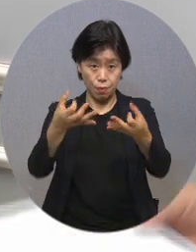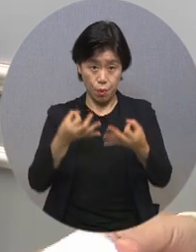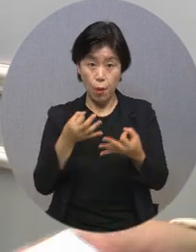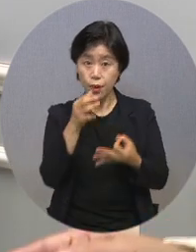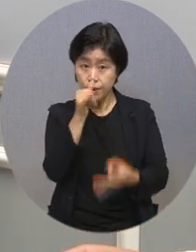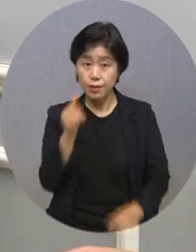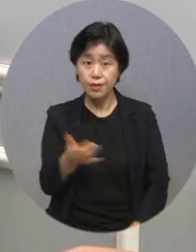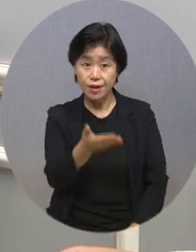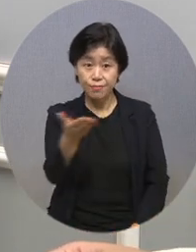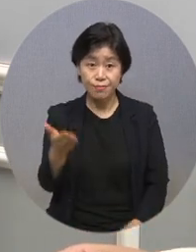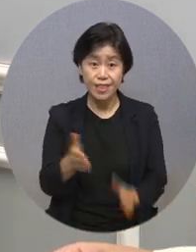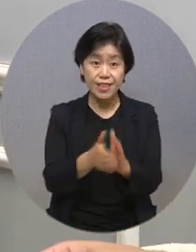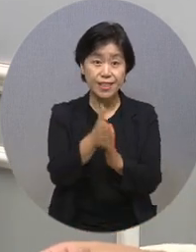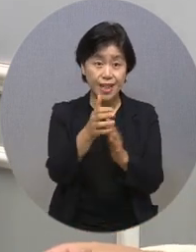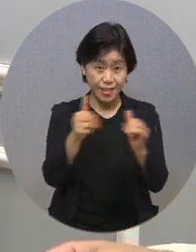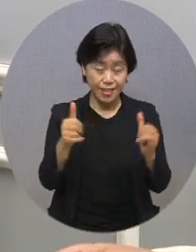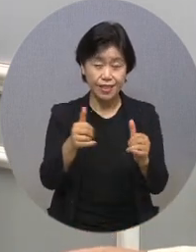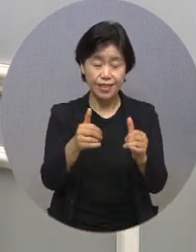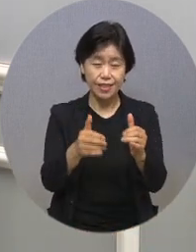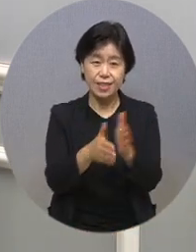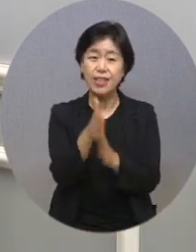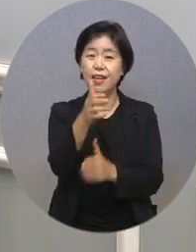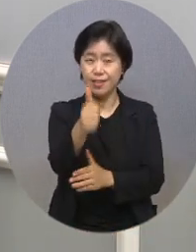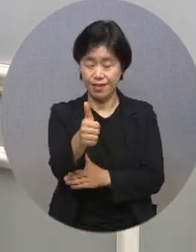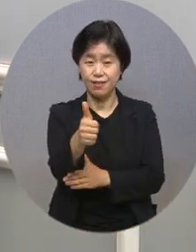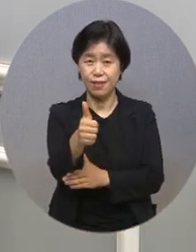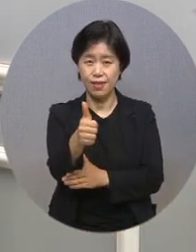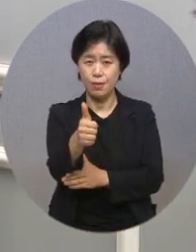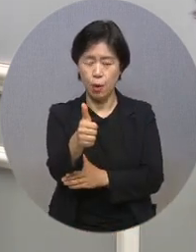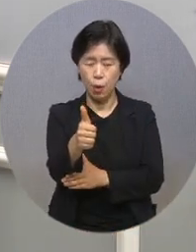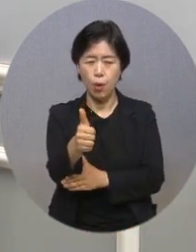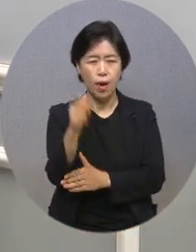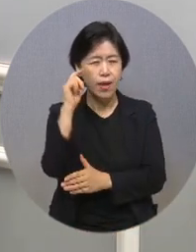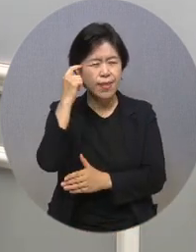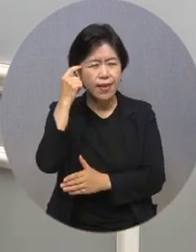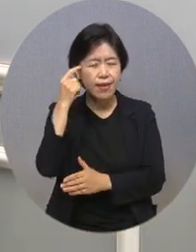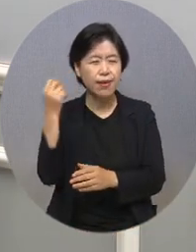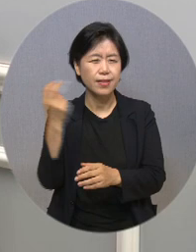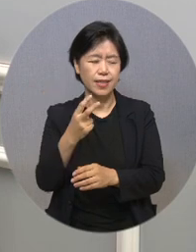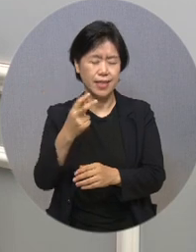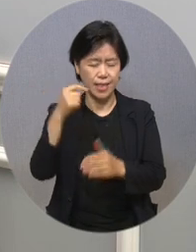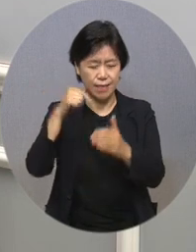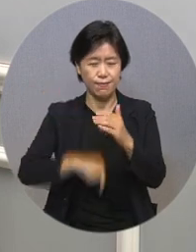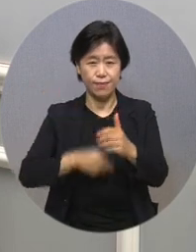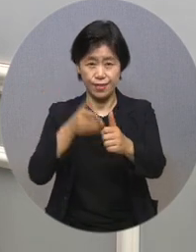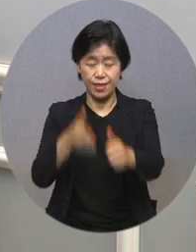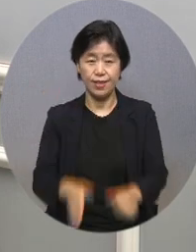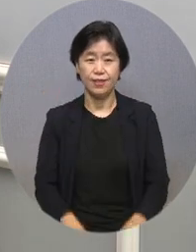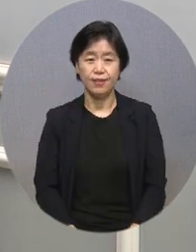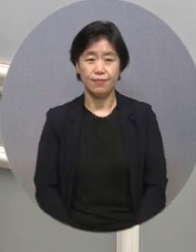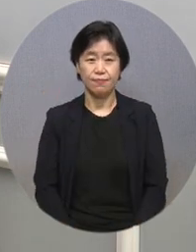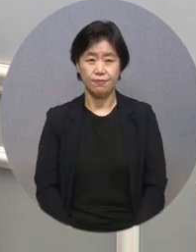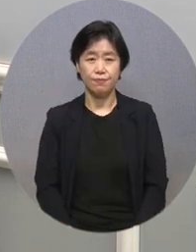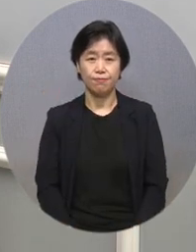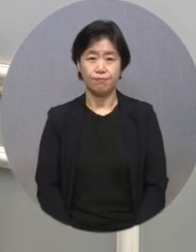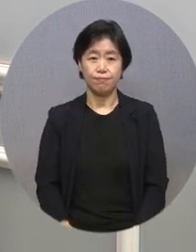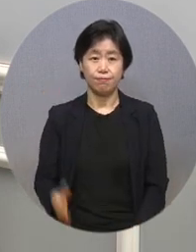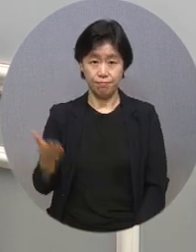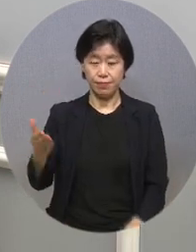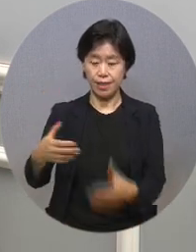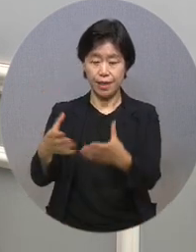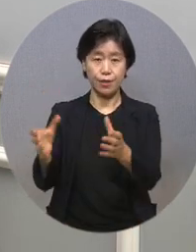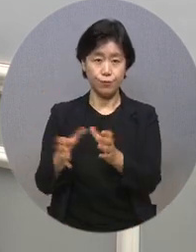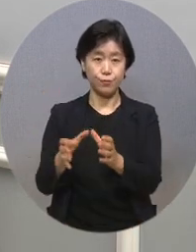계신 시장님께서도 네. 많은 배려를 좀 네. 해주셨으면 하는 그런 바람 가져보겠습니다. 그 어린이 재단 나눔 활동